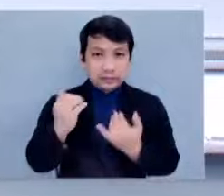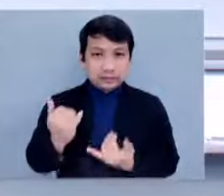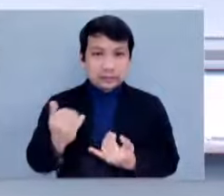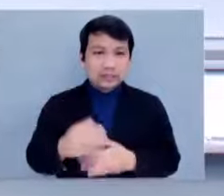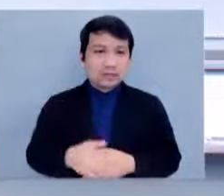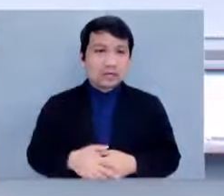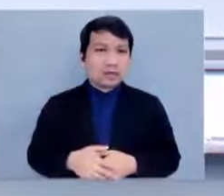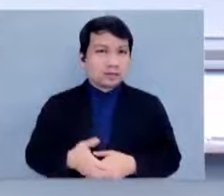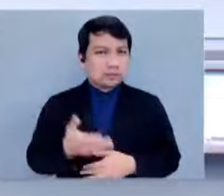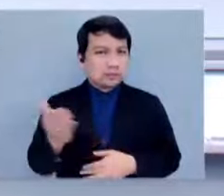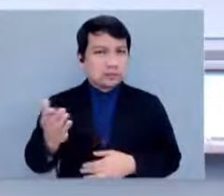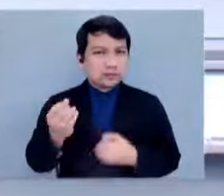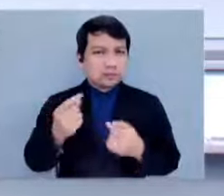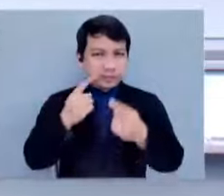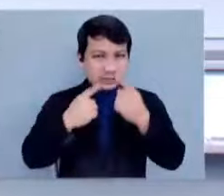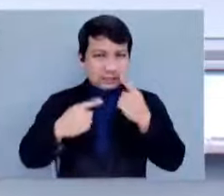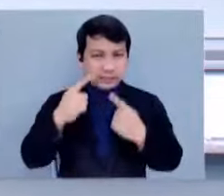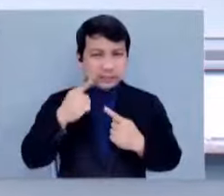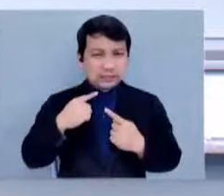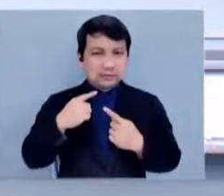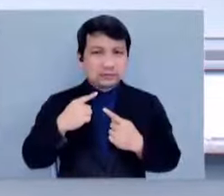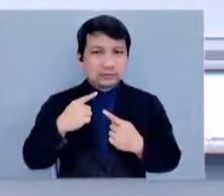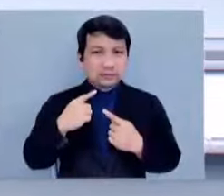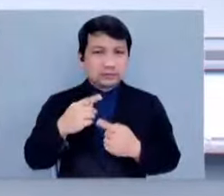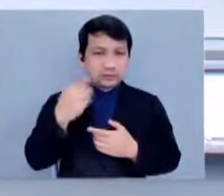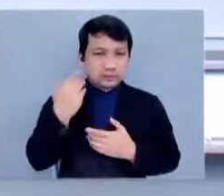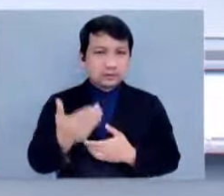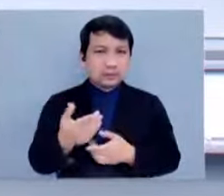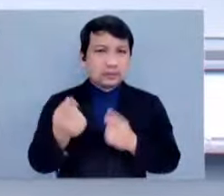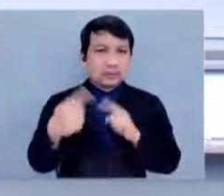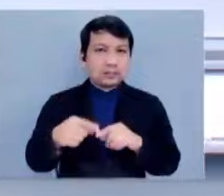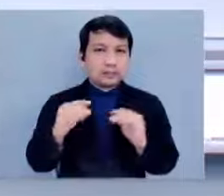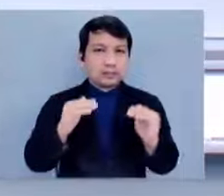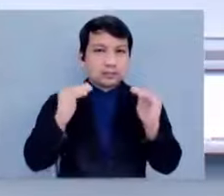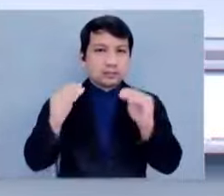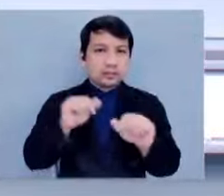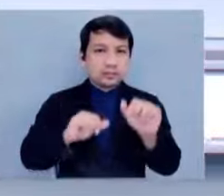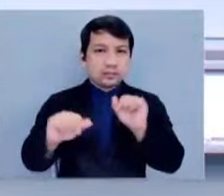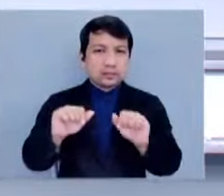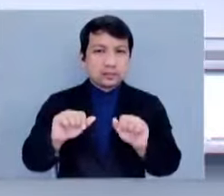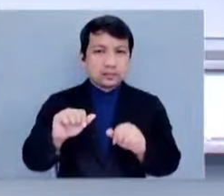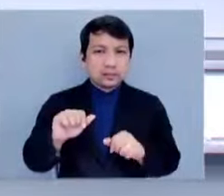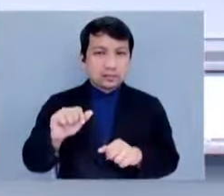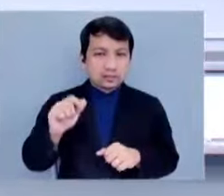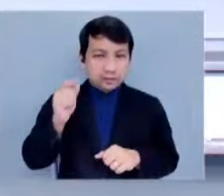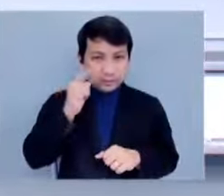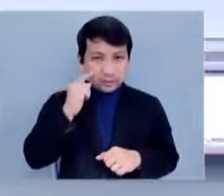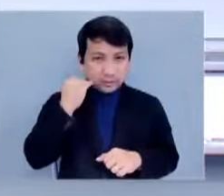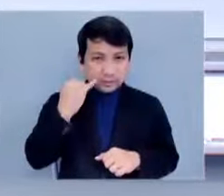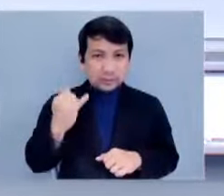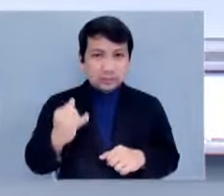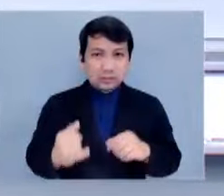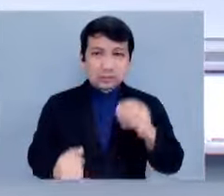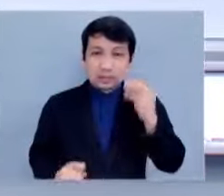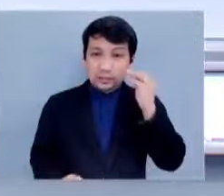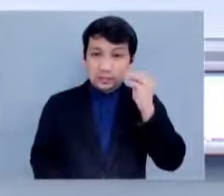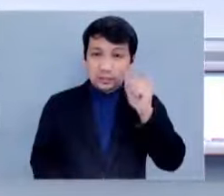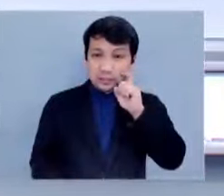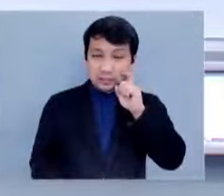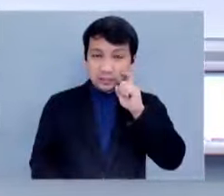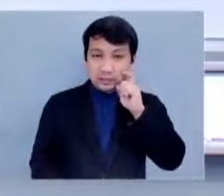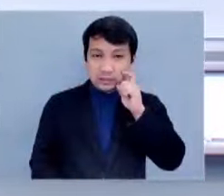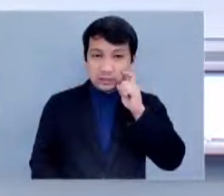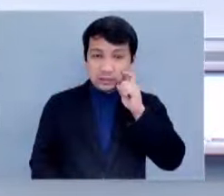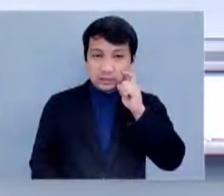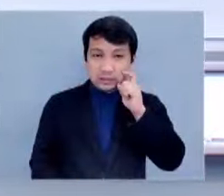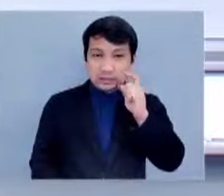Marami ang napaiyak at napabilib sa next level actingan ni Sayril Manabat at Zaijan Jaranilla sa kanilang